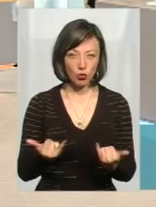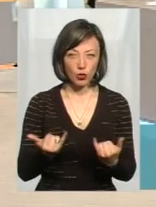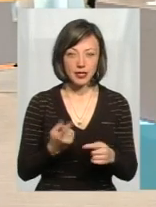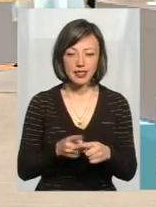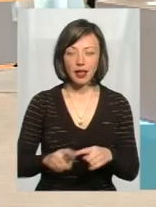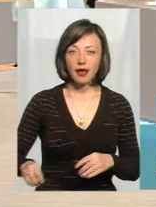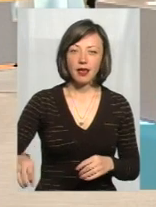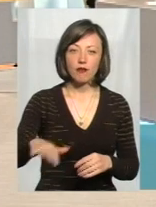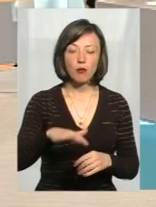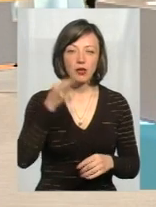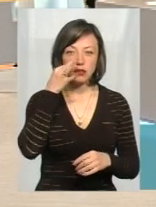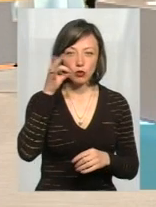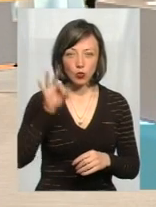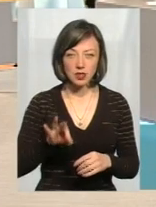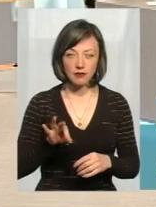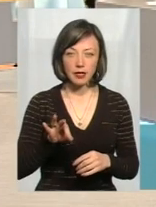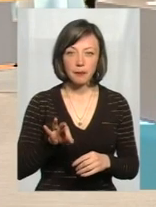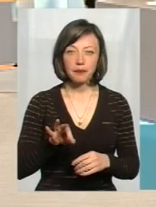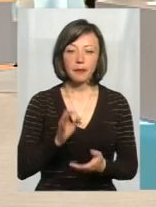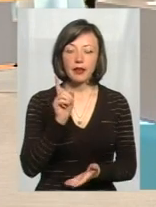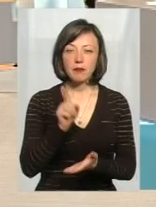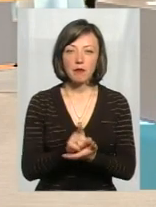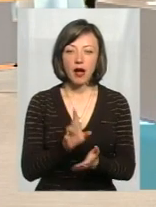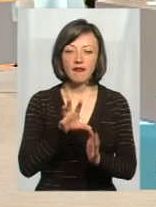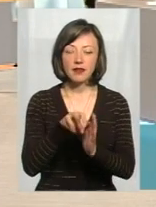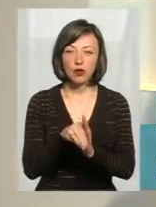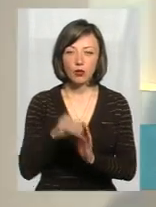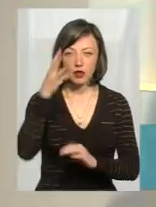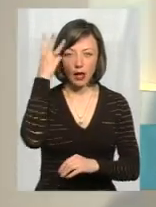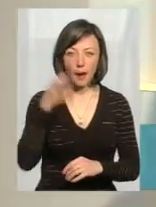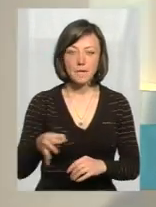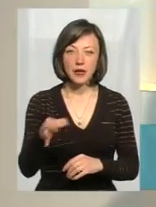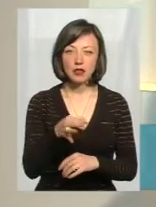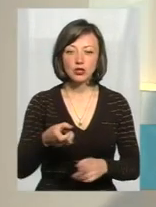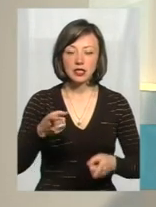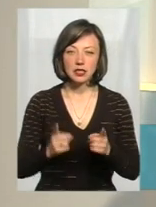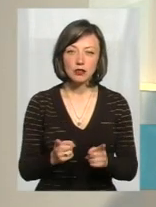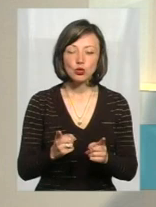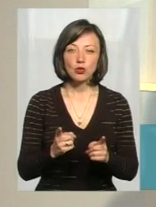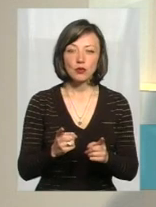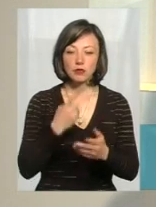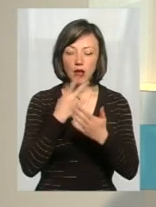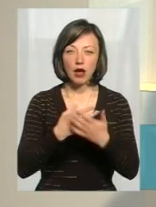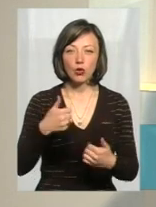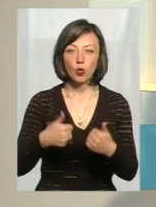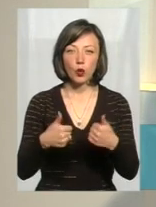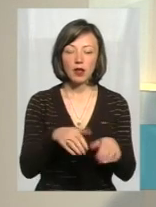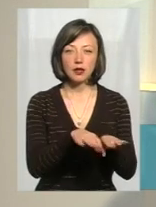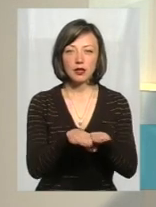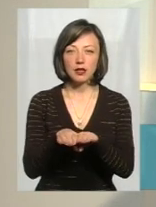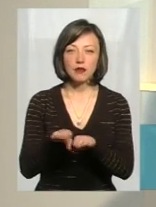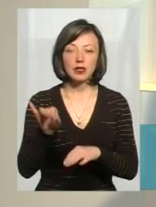оцей європейський досвід має втілювати Хмельниччина, аби дійсно вийти на конкурентний рівень